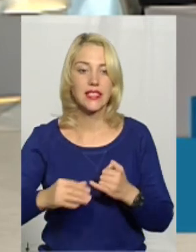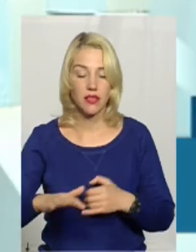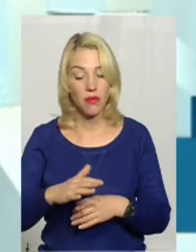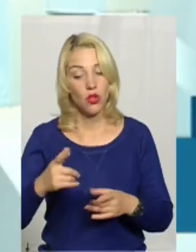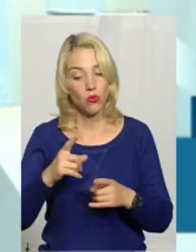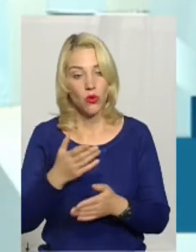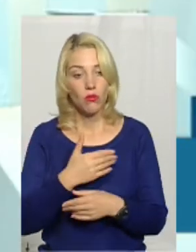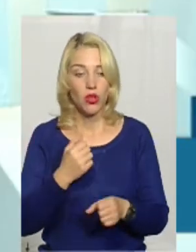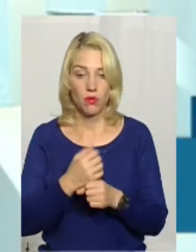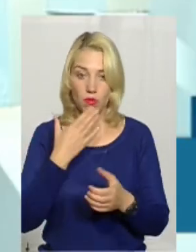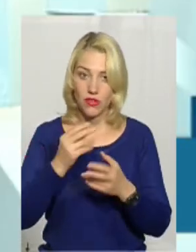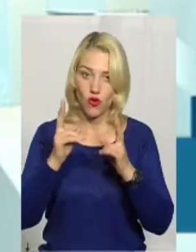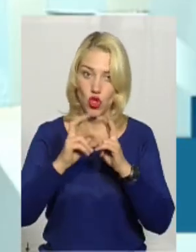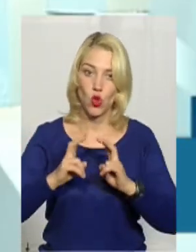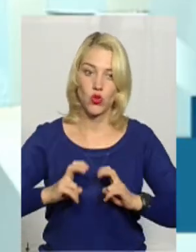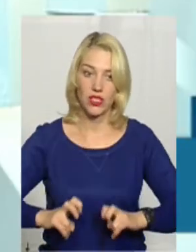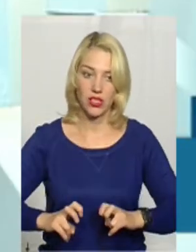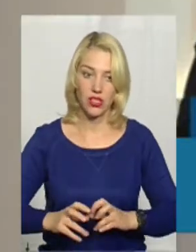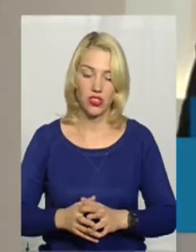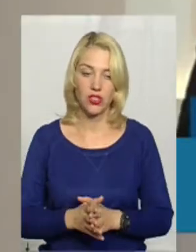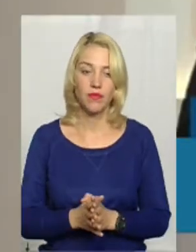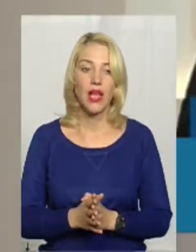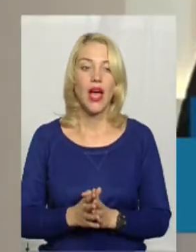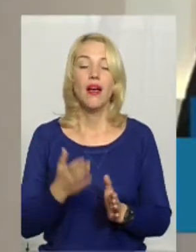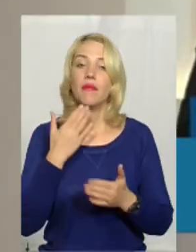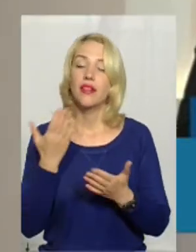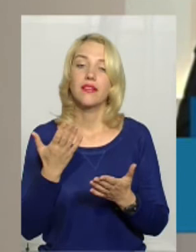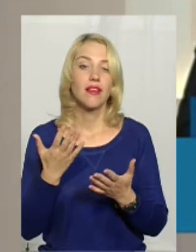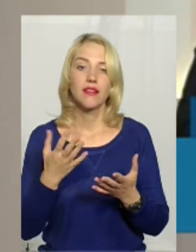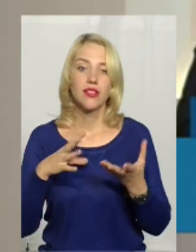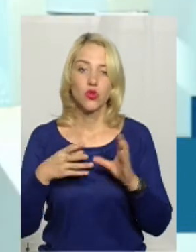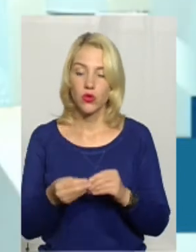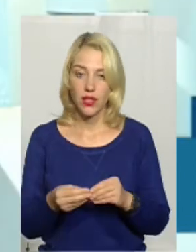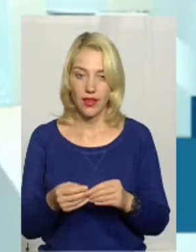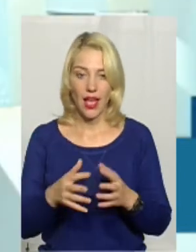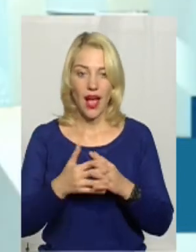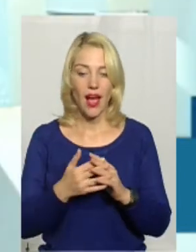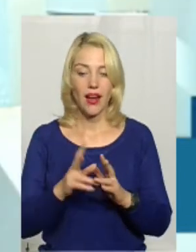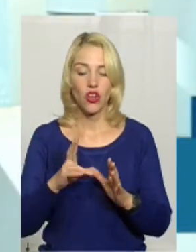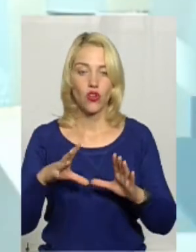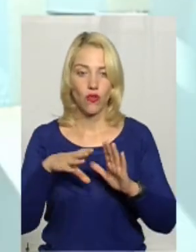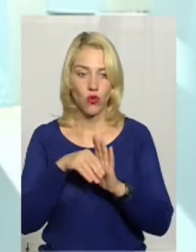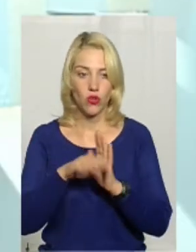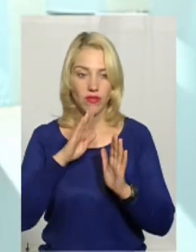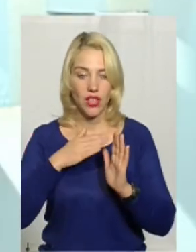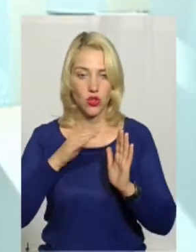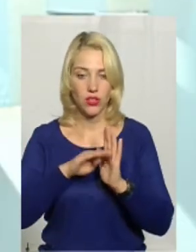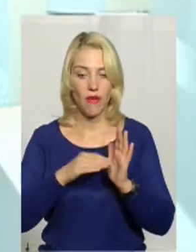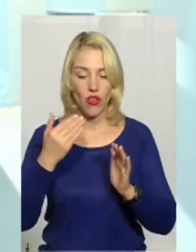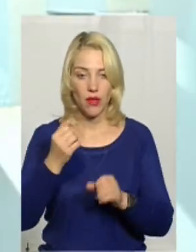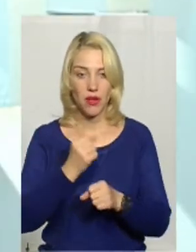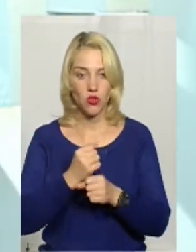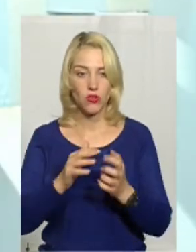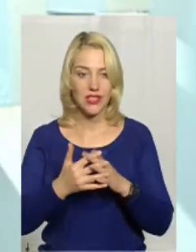дослідження. Це Українська аграрна рада, Аграрний союз. А які результати дослідження? Аграрії, які в нас входять в нашу систему, вони ж працюють в селах,